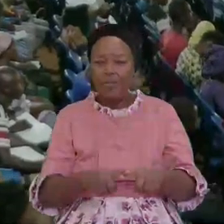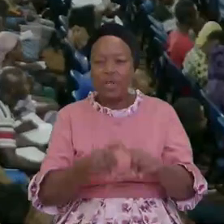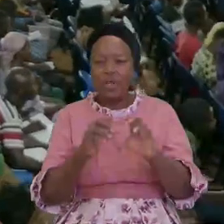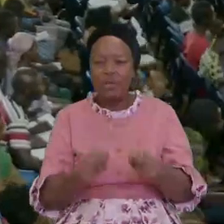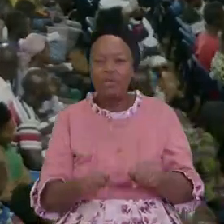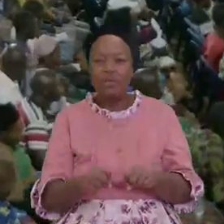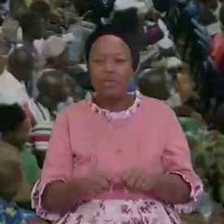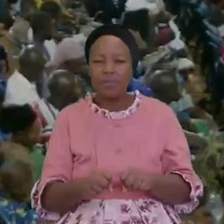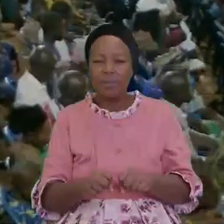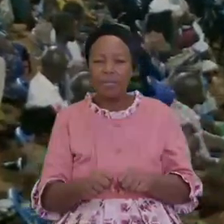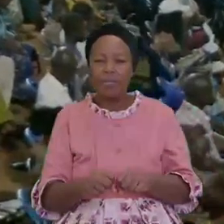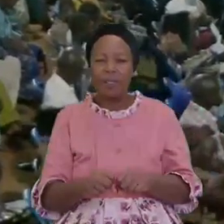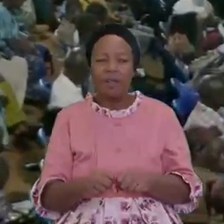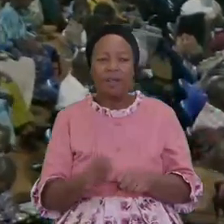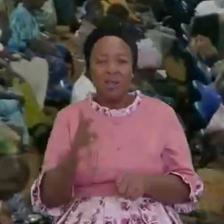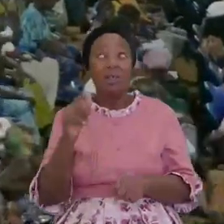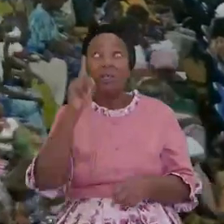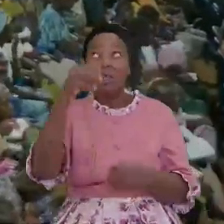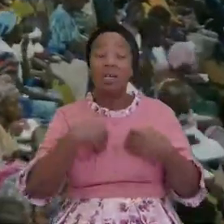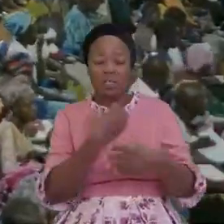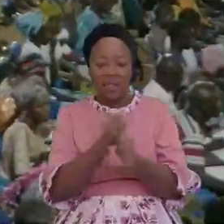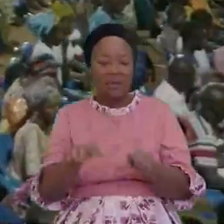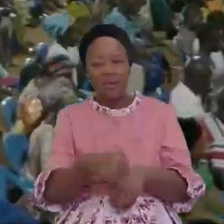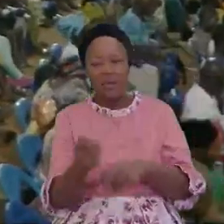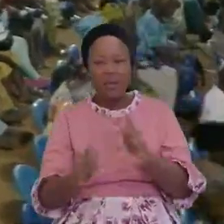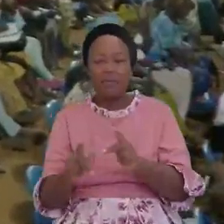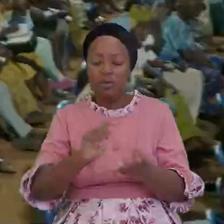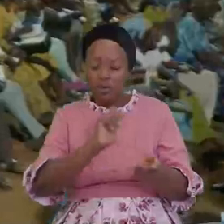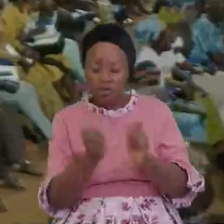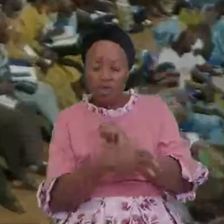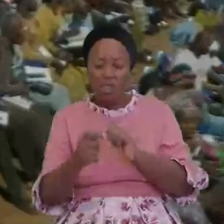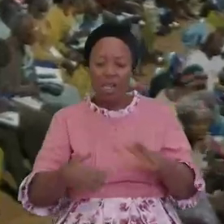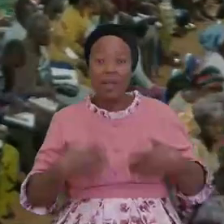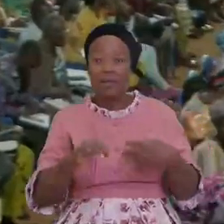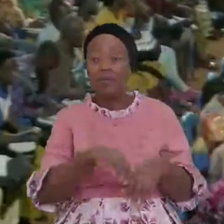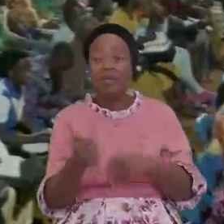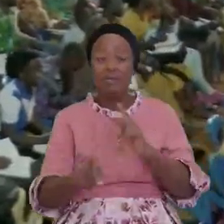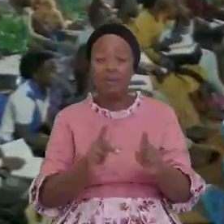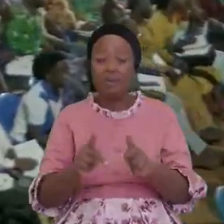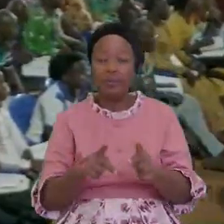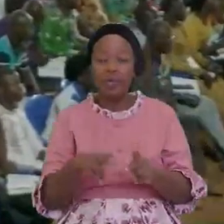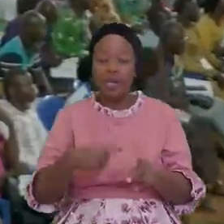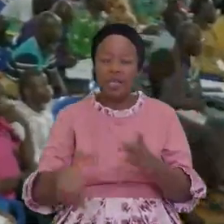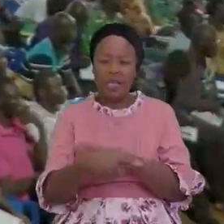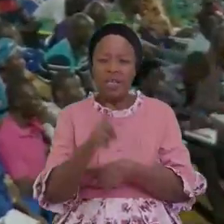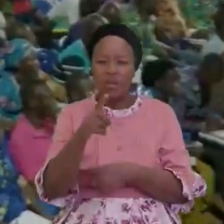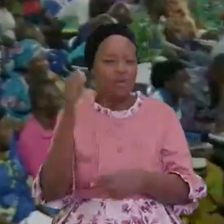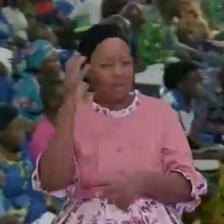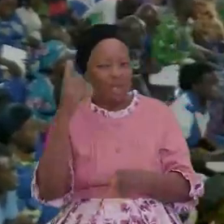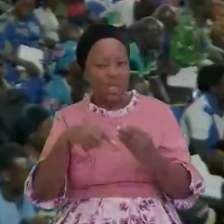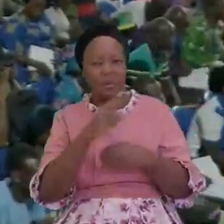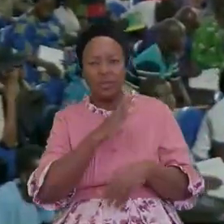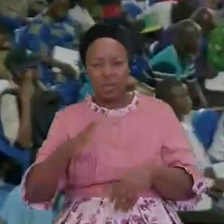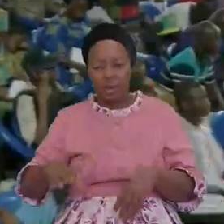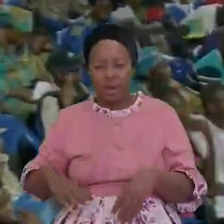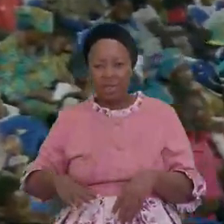transparent, digne de confiance. Il a sauvé les autres, il a changé la vie des